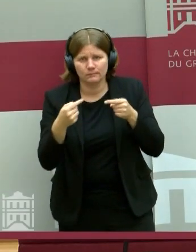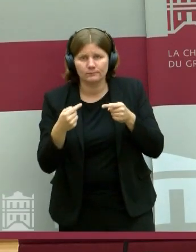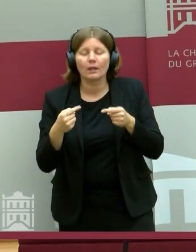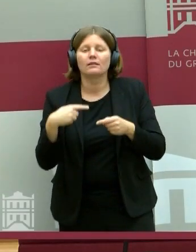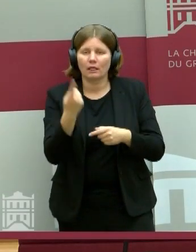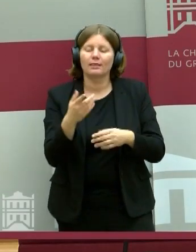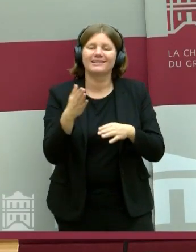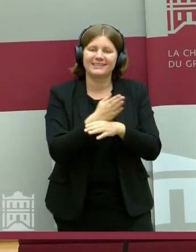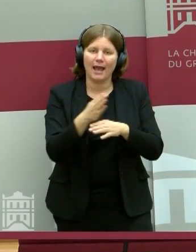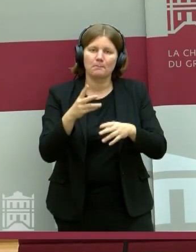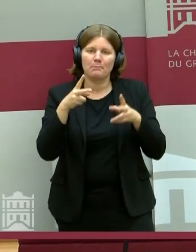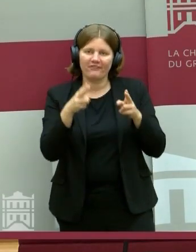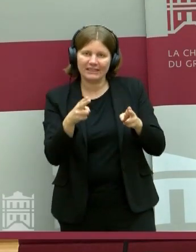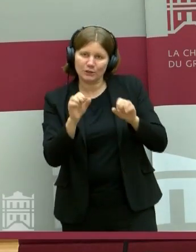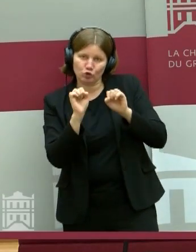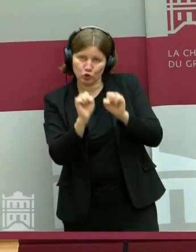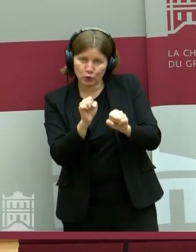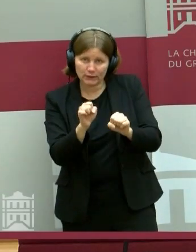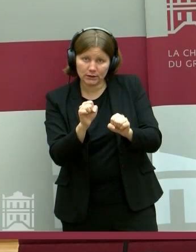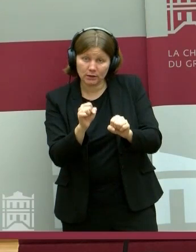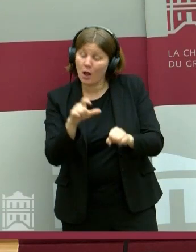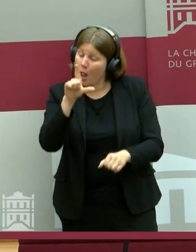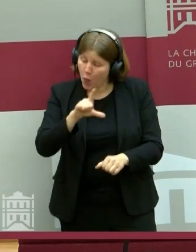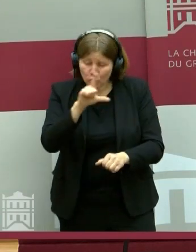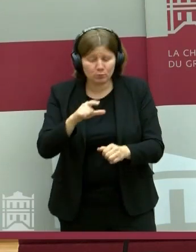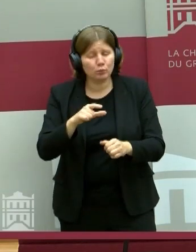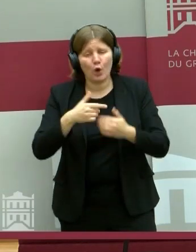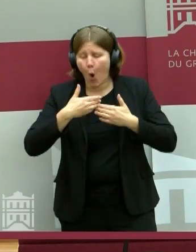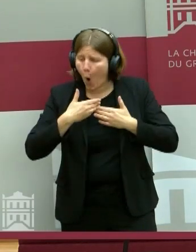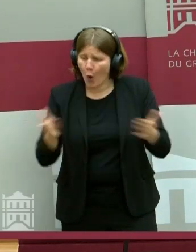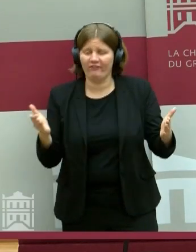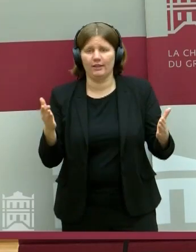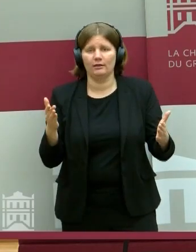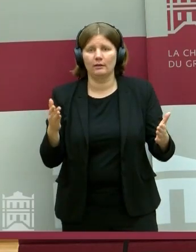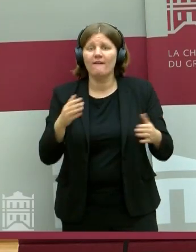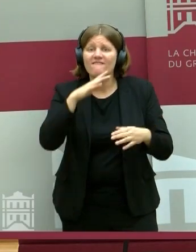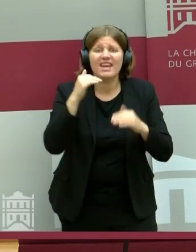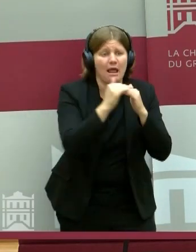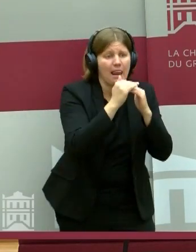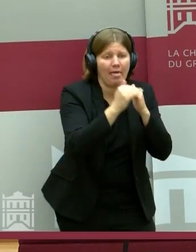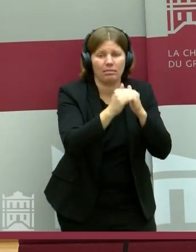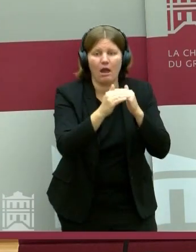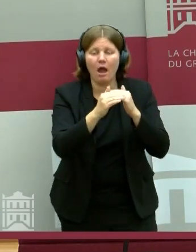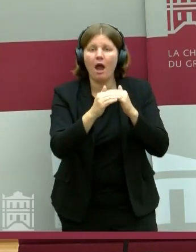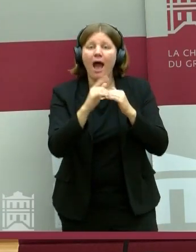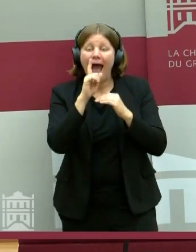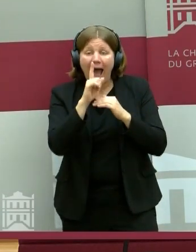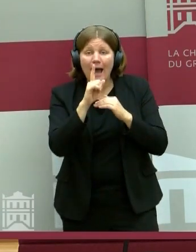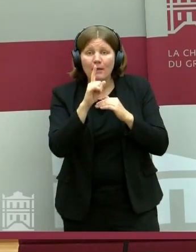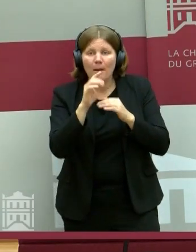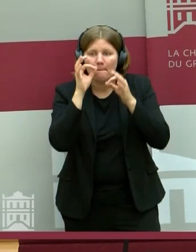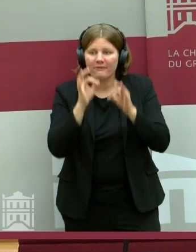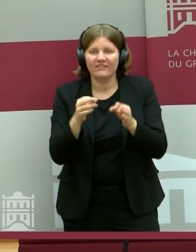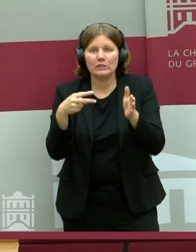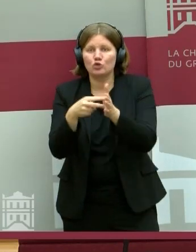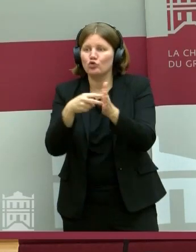temporär. Und Lützburg hat sich Dieren abgemacht, wie viele Länder in Europa, die aber nicht die Dieren abmachen, wenn es um Migranten geht, die aus Syrien kommen